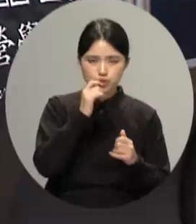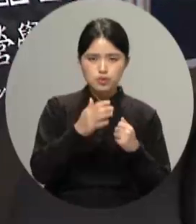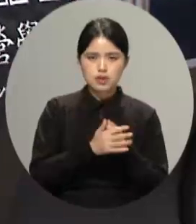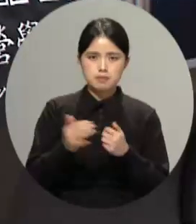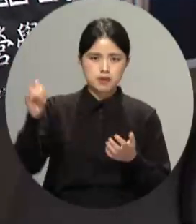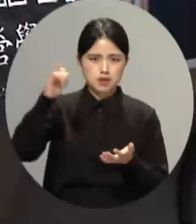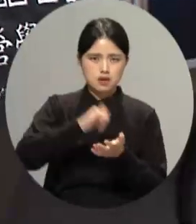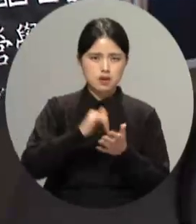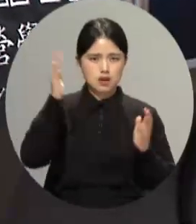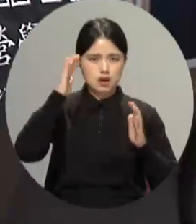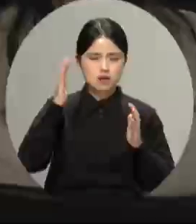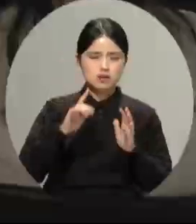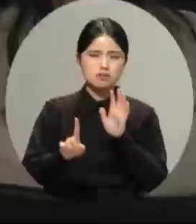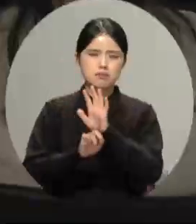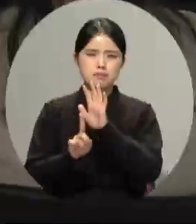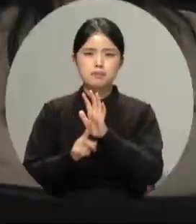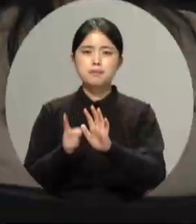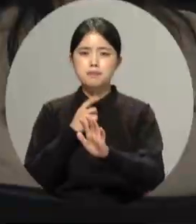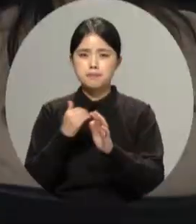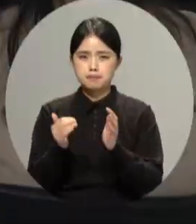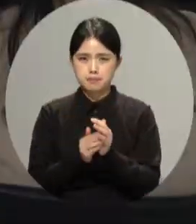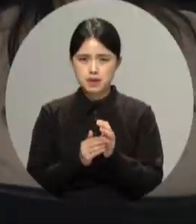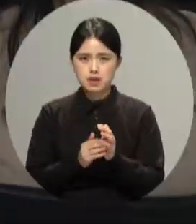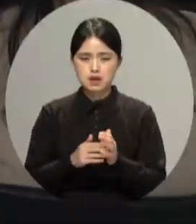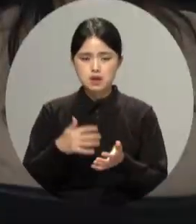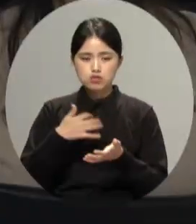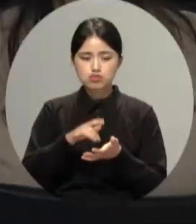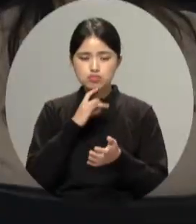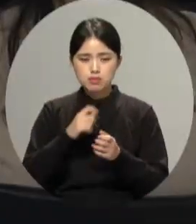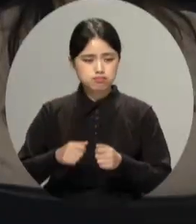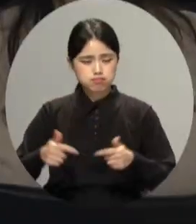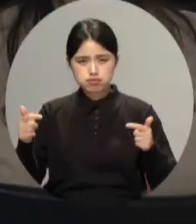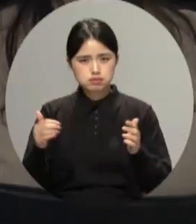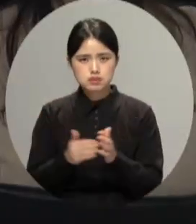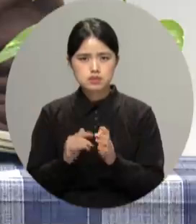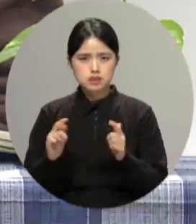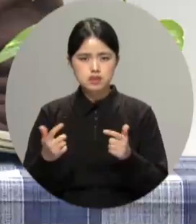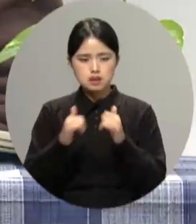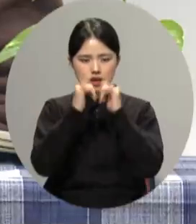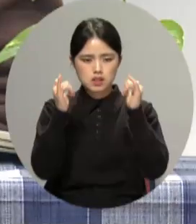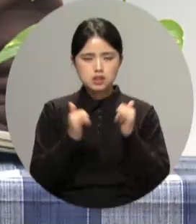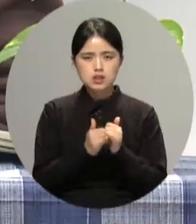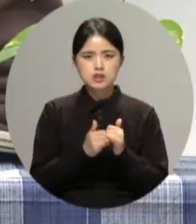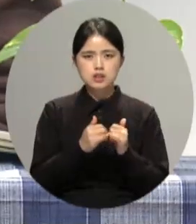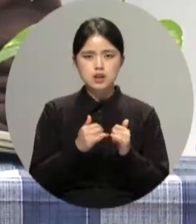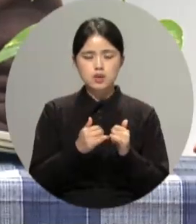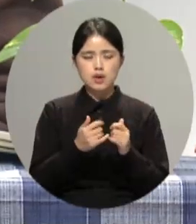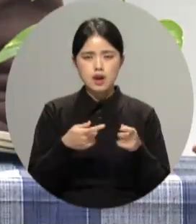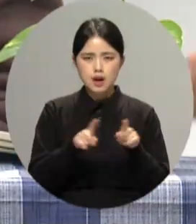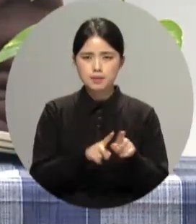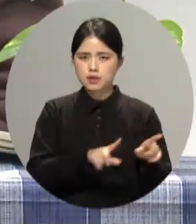유치. 유학생들의 숫자를 불리는 데만 그치는 것이 아닌 사회 구성원으로서